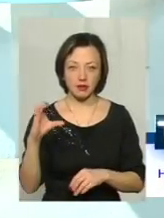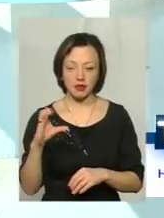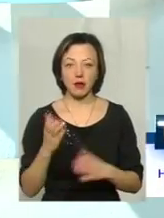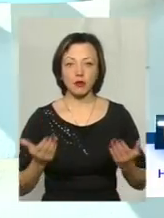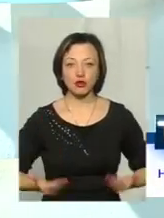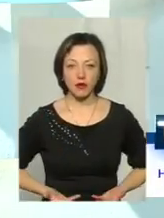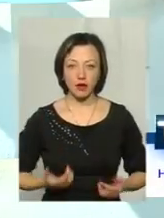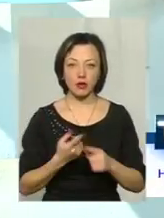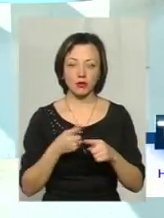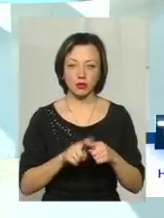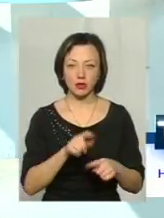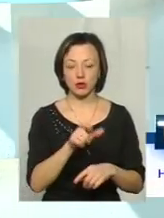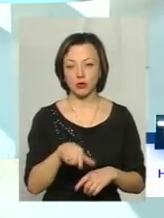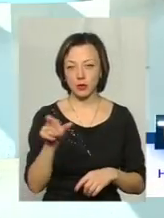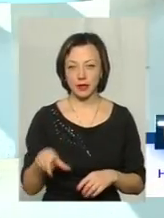проживає стільки людей.